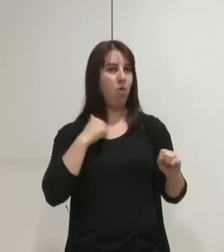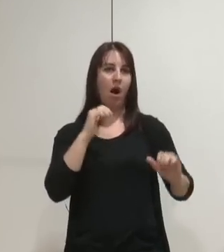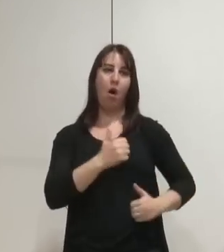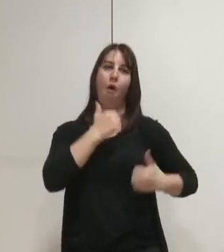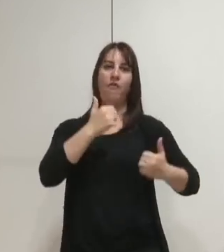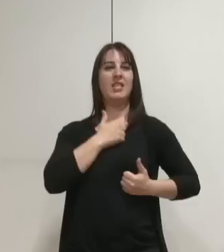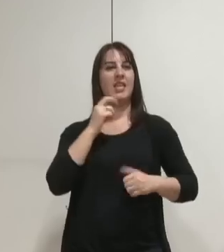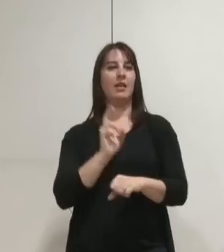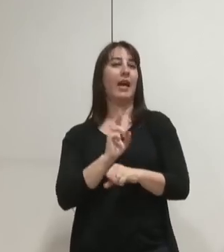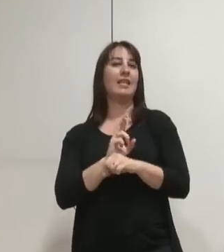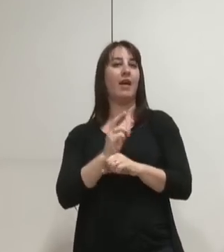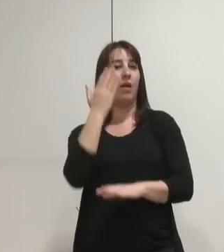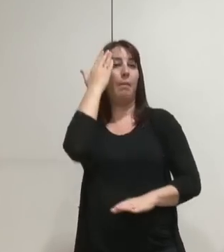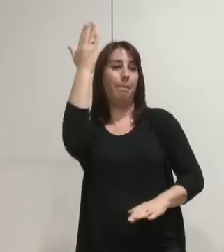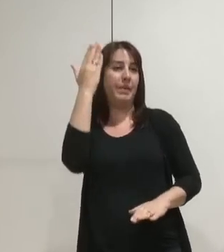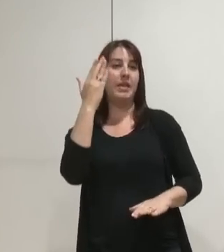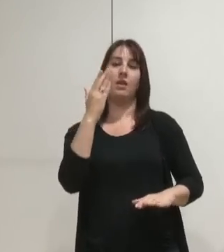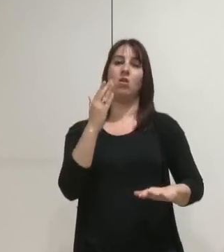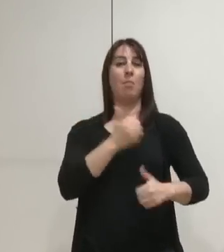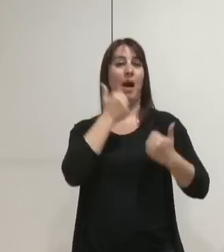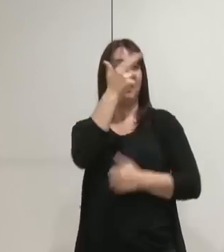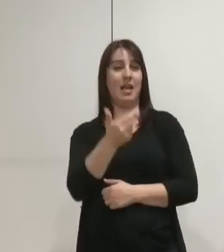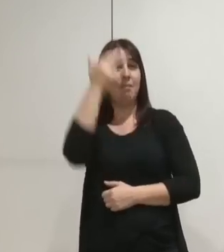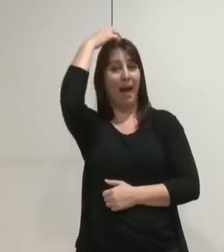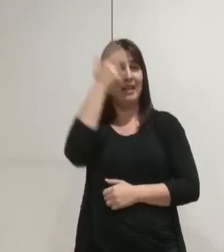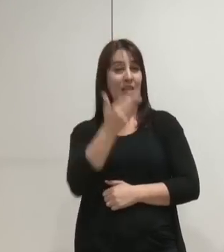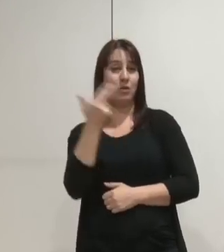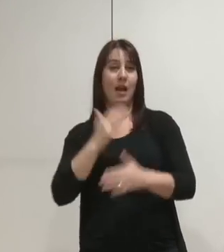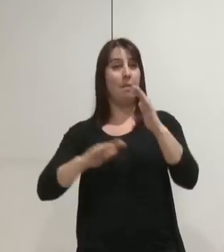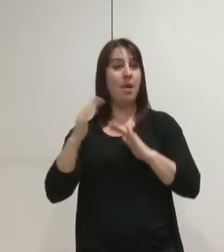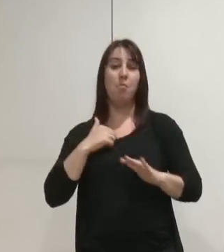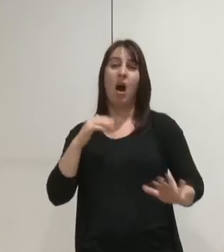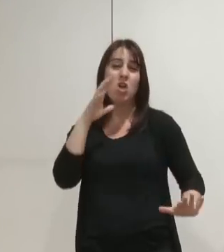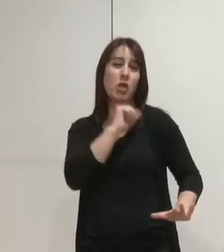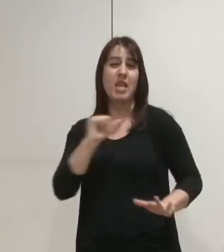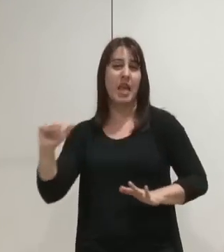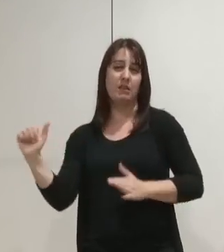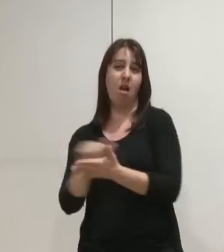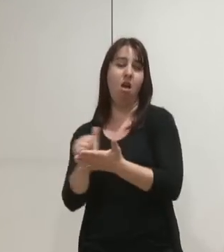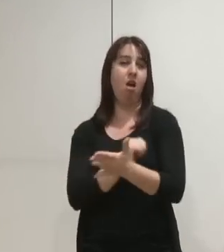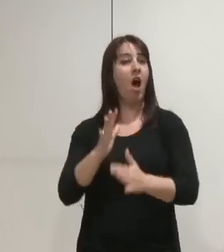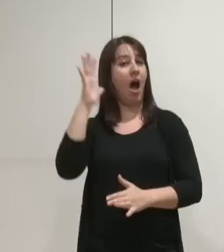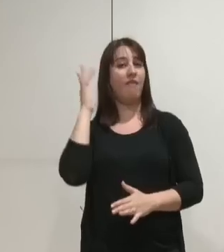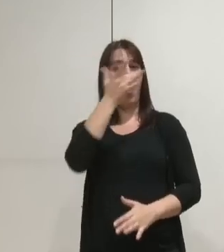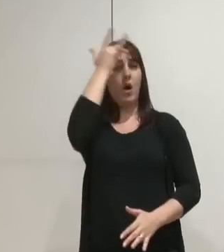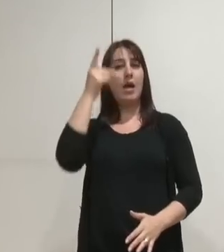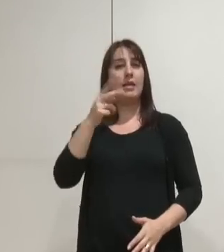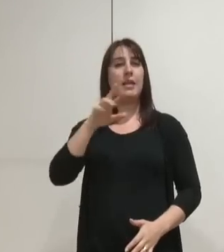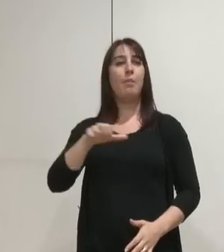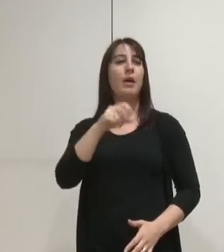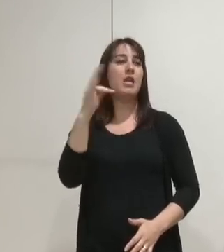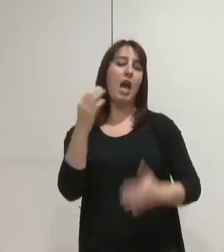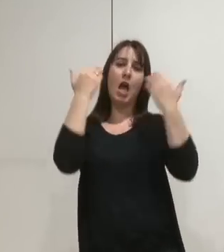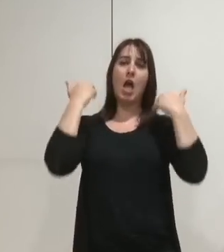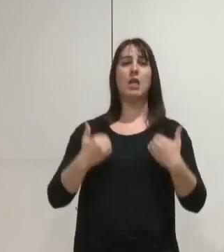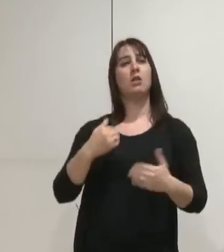national mais je n'ai aucun goût pour les banans dans mes fonctions électives précédentes j'étais sur saint-prière j'étais conseiller municipal